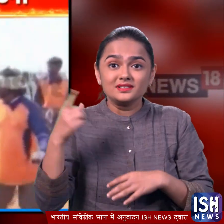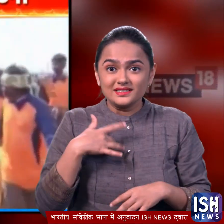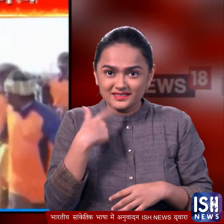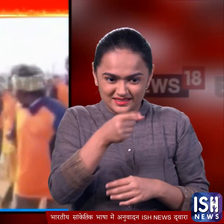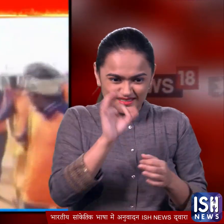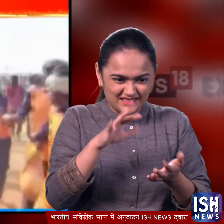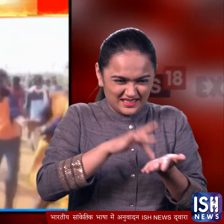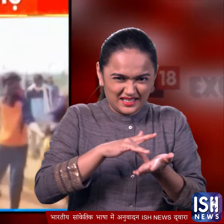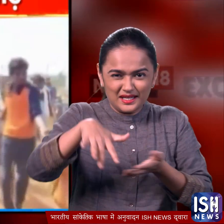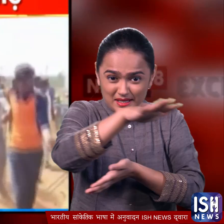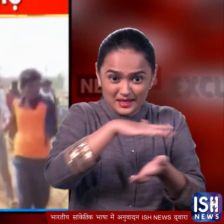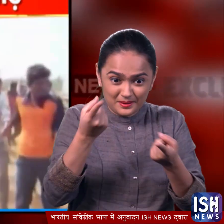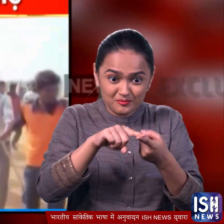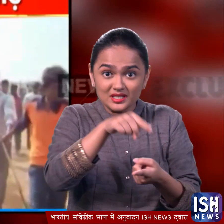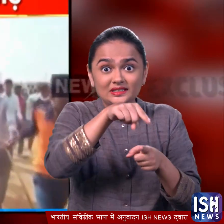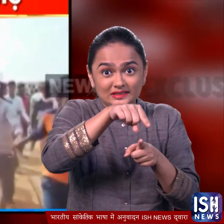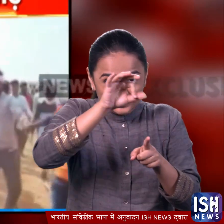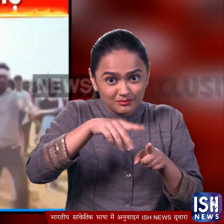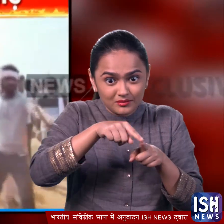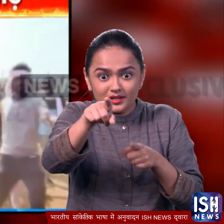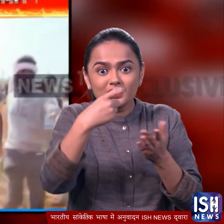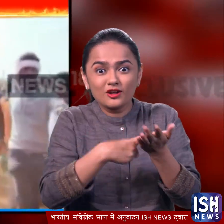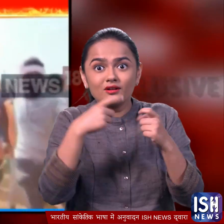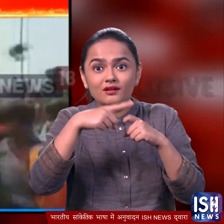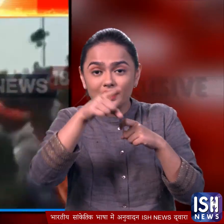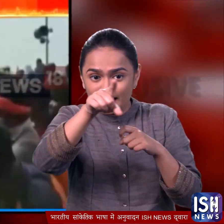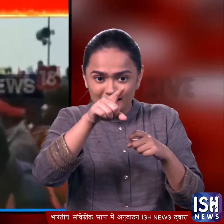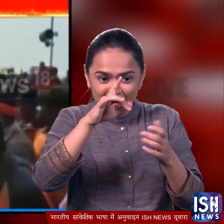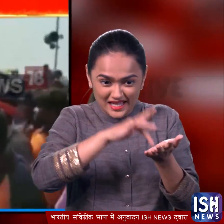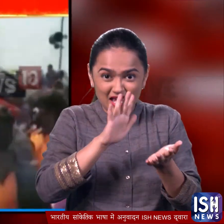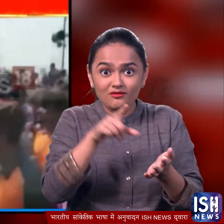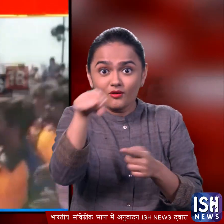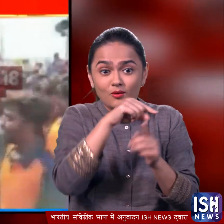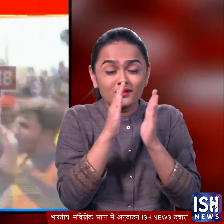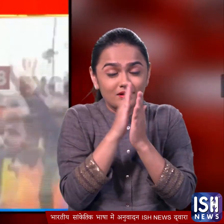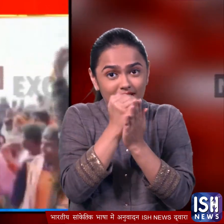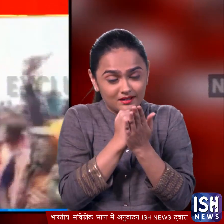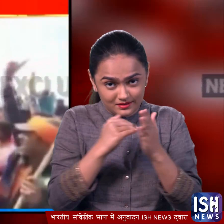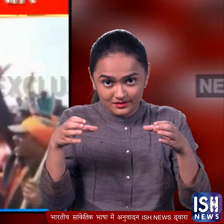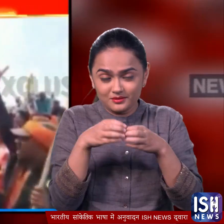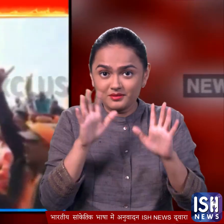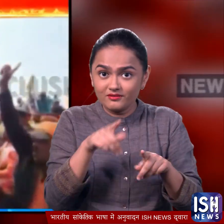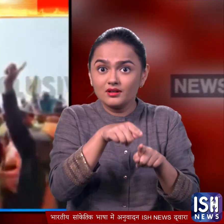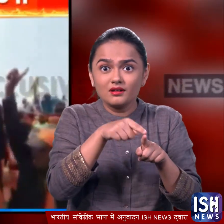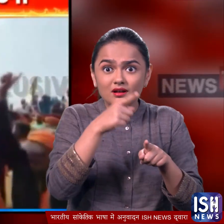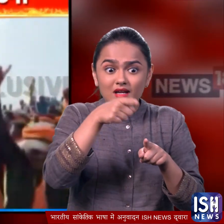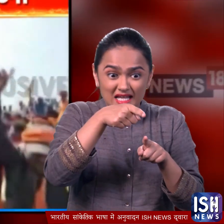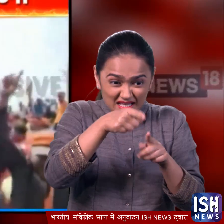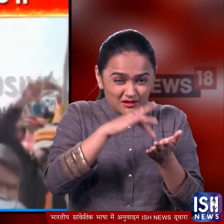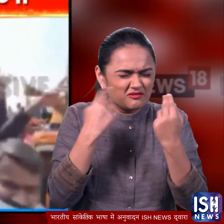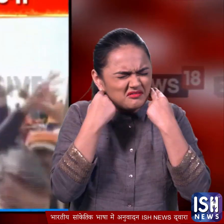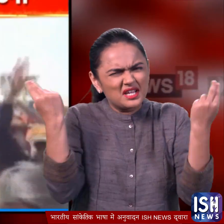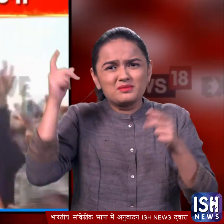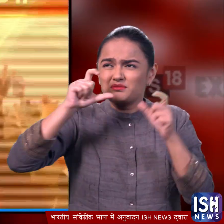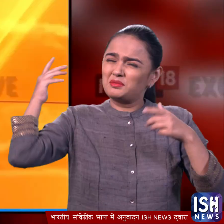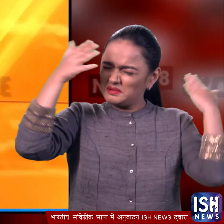दावणगेरे के जिस होनाली इलाके में यह कार्यक्रम हुआ, वहीं से रेणुकाचार्य विधायक भी हैं। बताया गया कि इस धार्मिक कार्यक्रम में शामिल होने के लिए दूर दूर से लोग